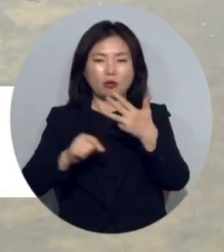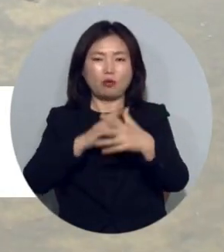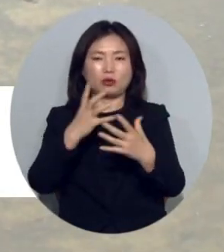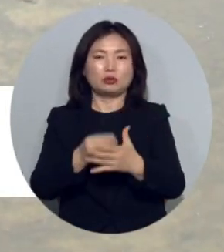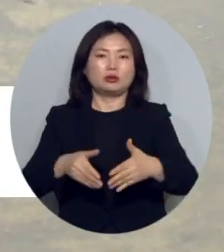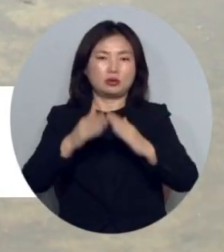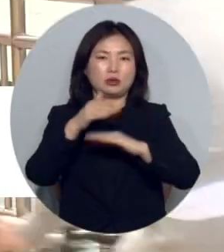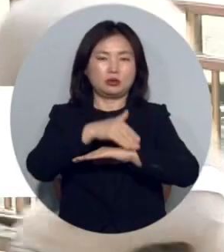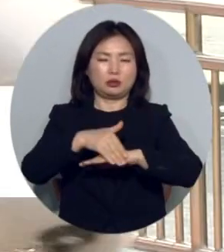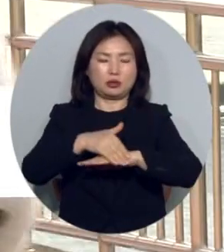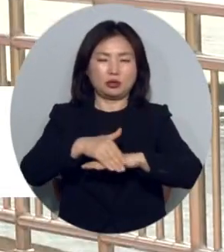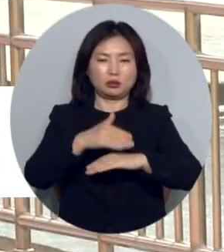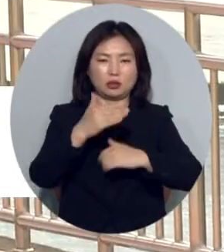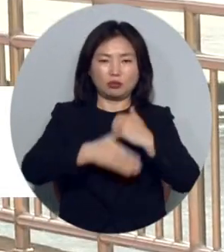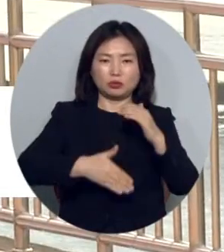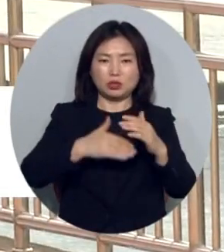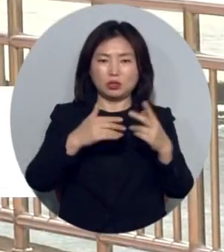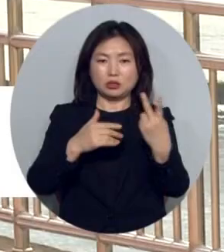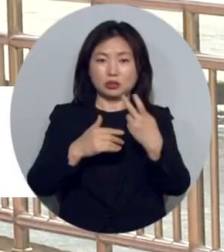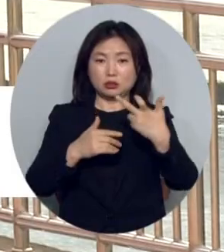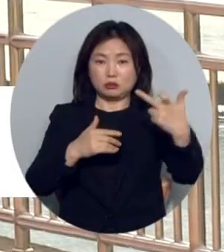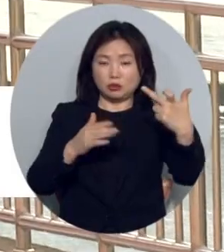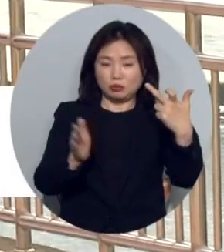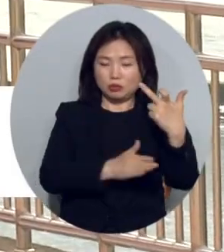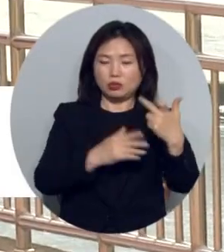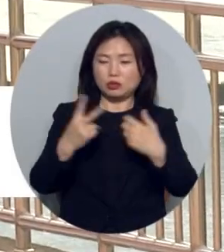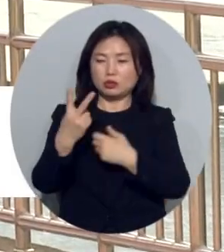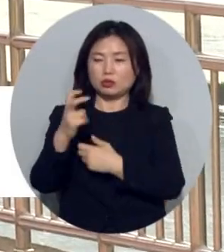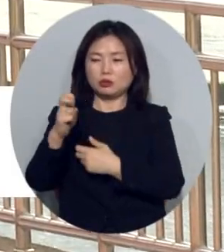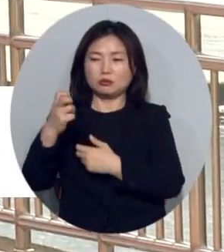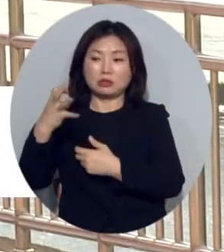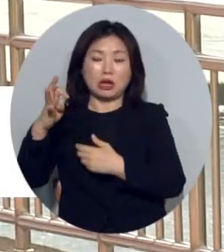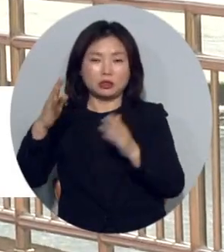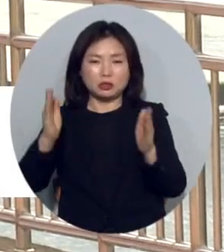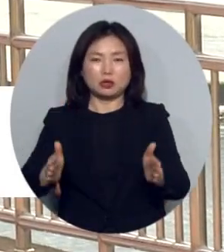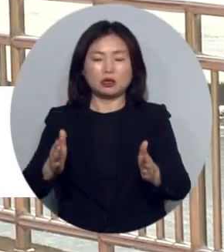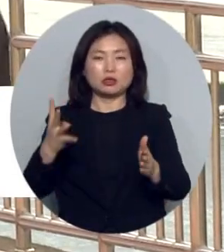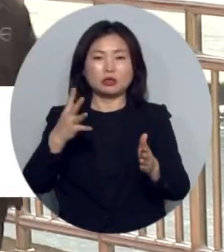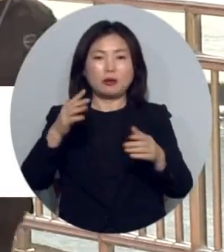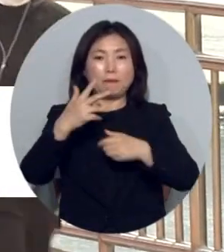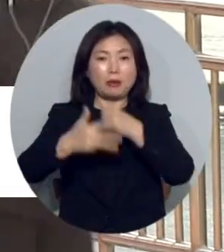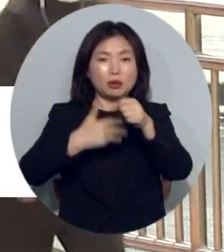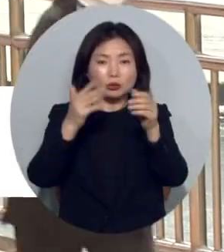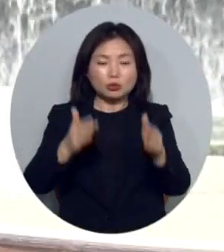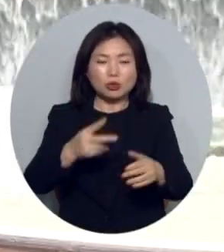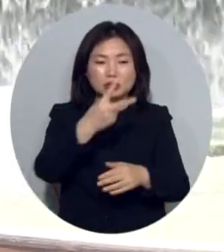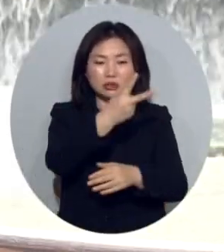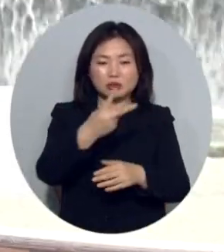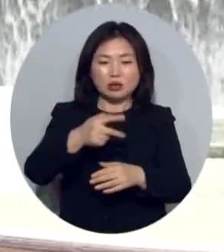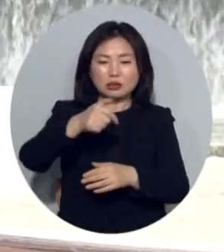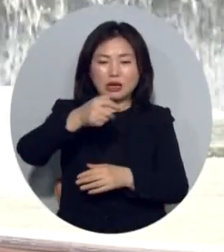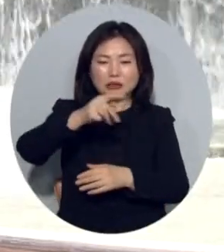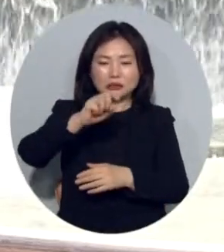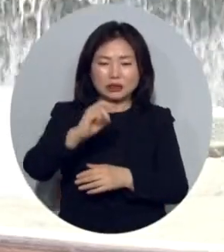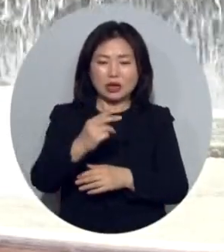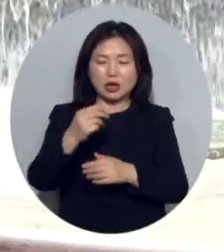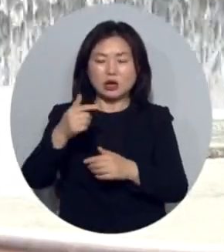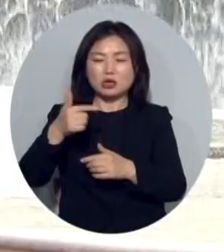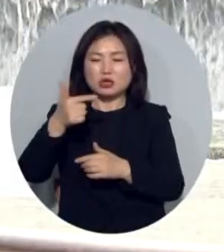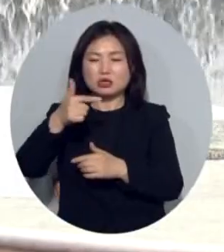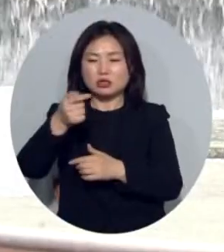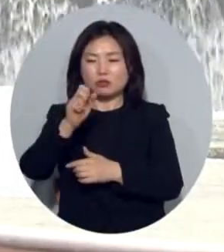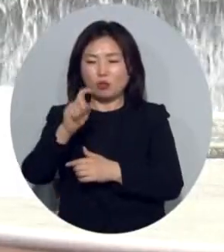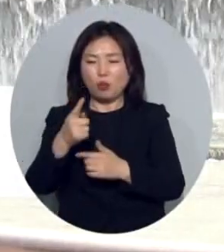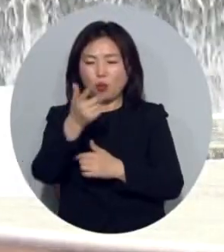예정입니다 대구시는 2017년부터 2024년까지 8년간 신천 가창 겨 부터 금호강 합류